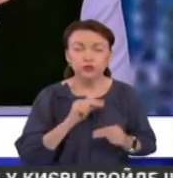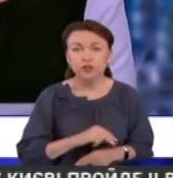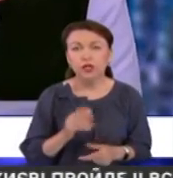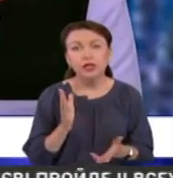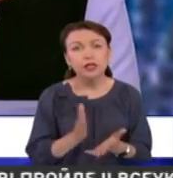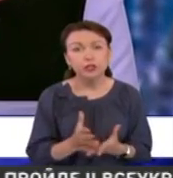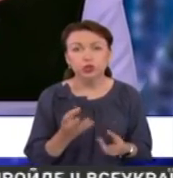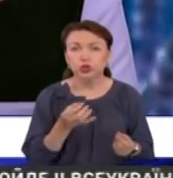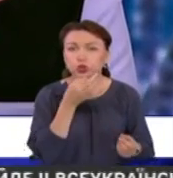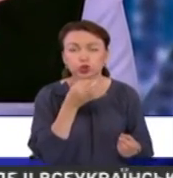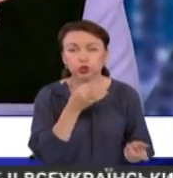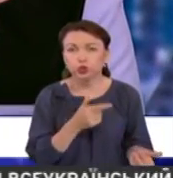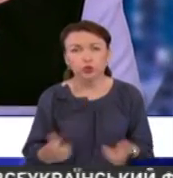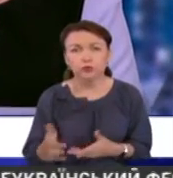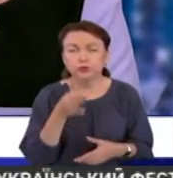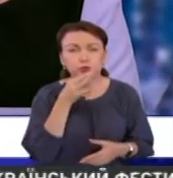не готовим ще.